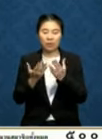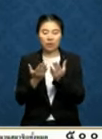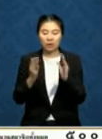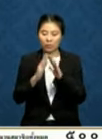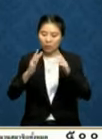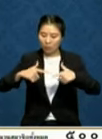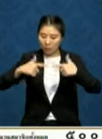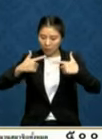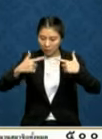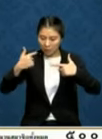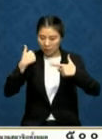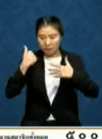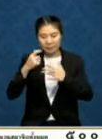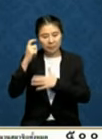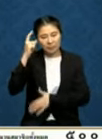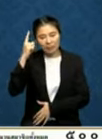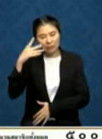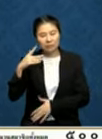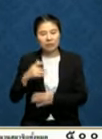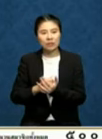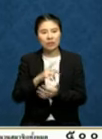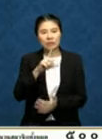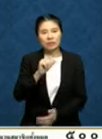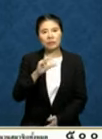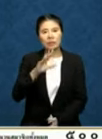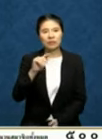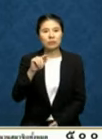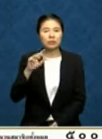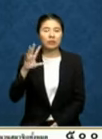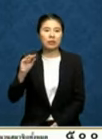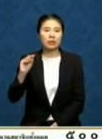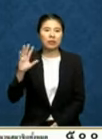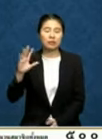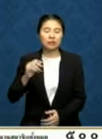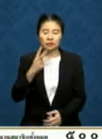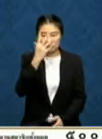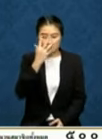วสูงถึง 25.5% เสี่ยงซึมเศร้า